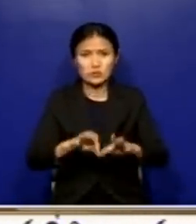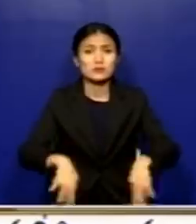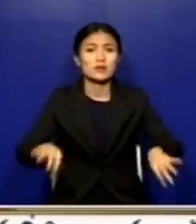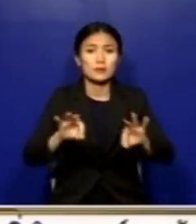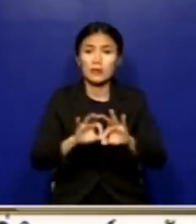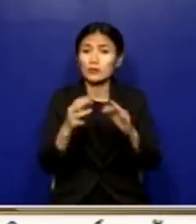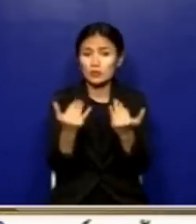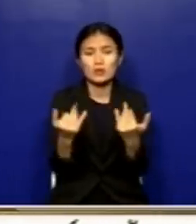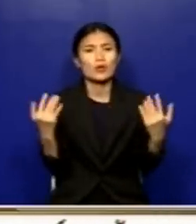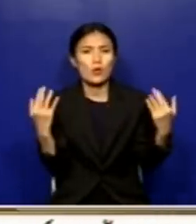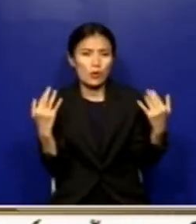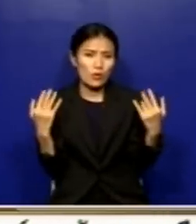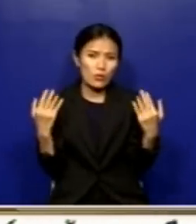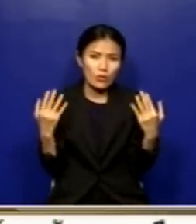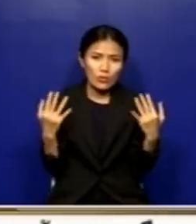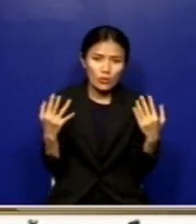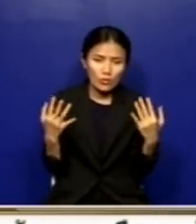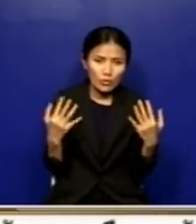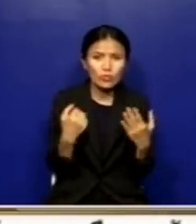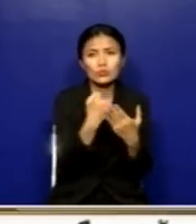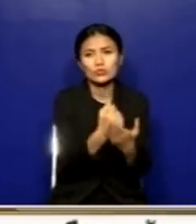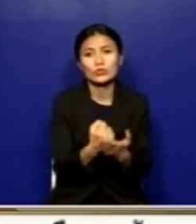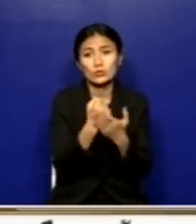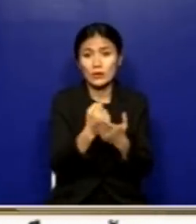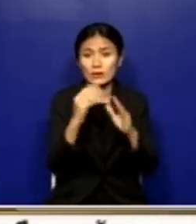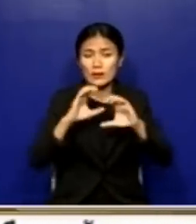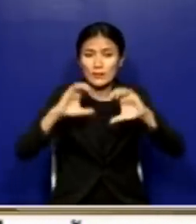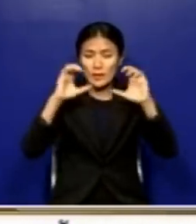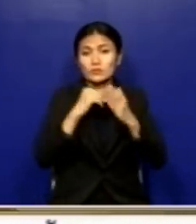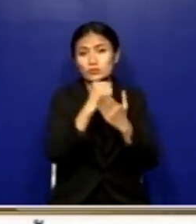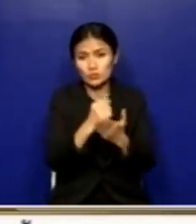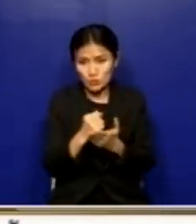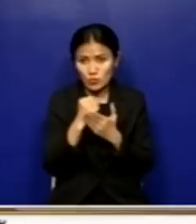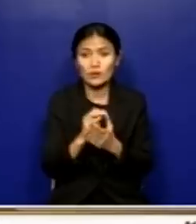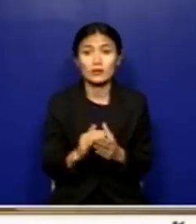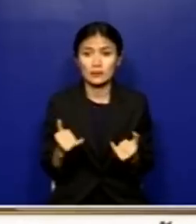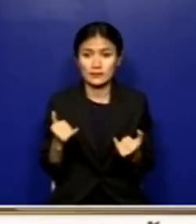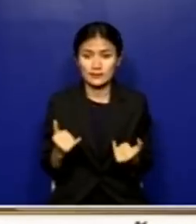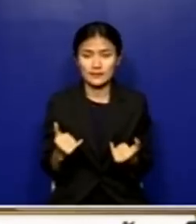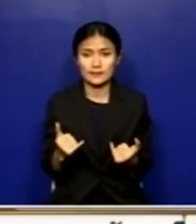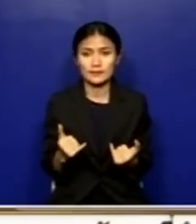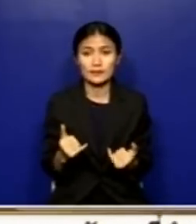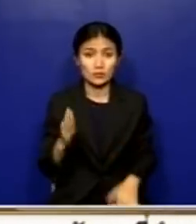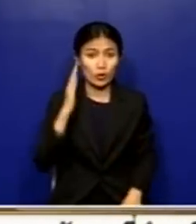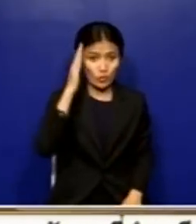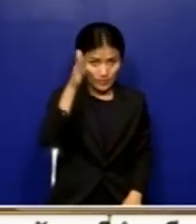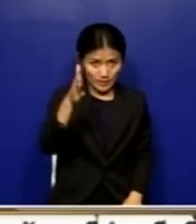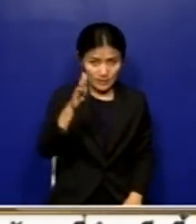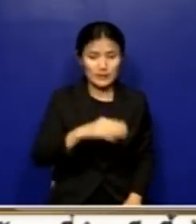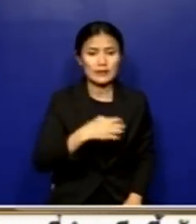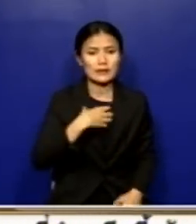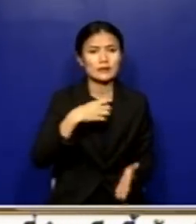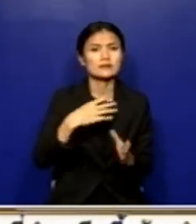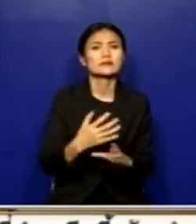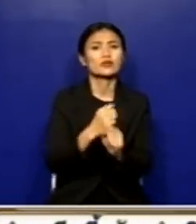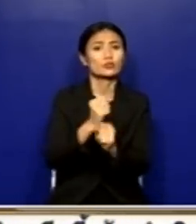ความหวงฝากคามหวงไ้กับการบริหารงานของรัฐบาลอยู่ดังนั้นในการรายงานครั้งต่ไปที่ฉนจงอยากเห็นการสลปผล